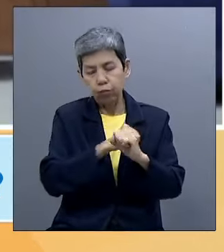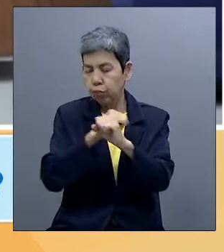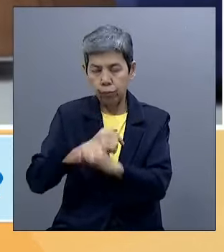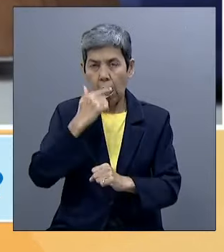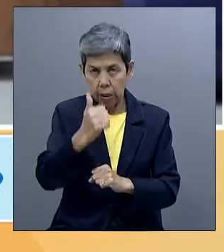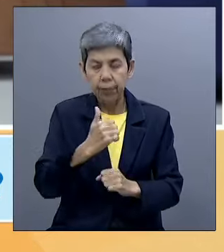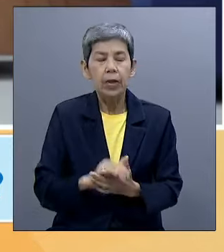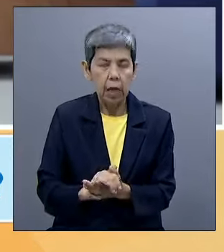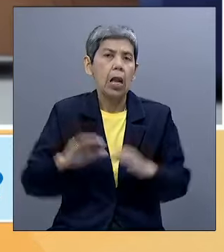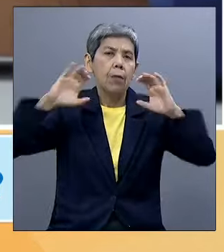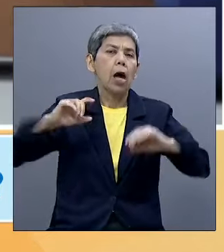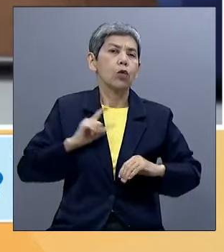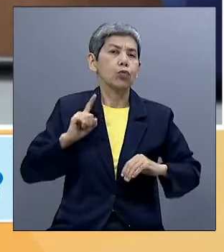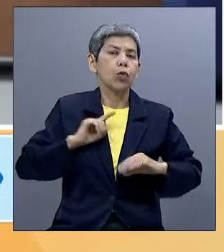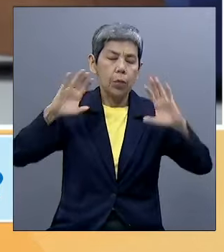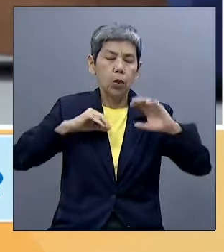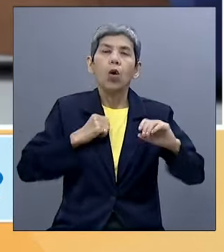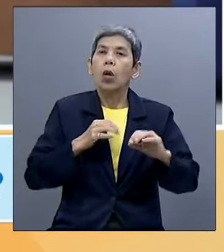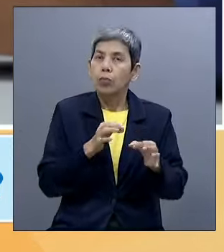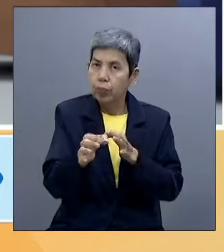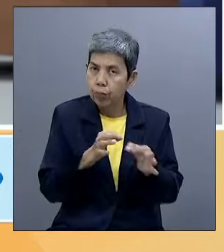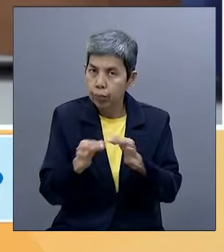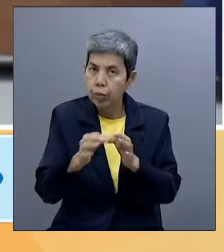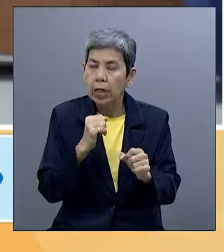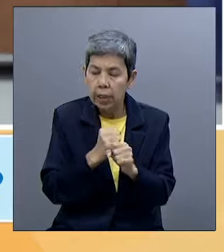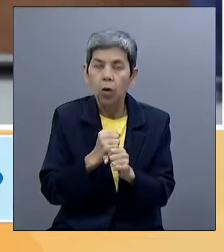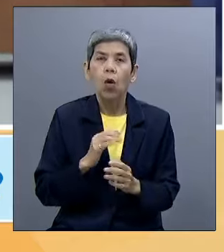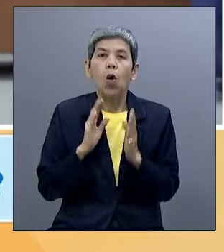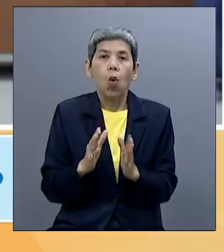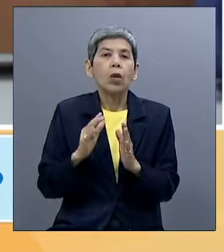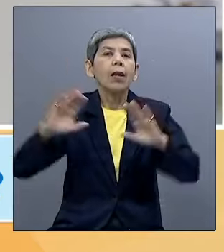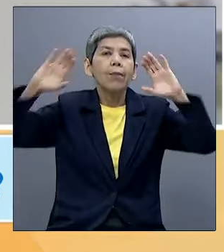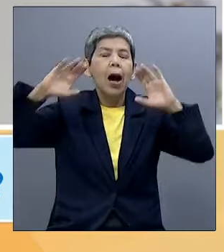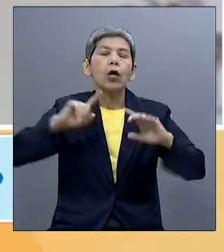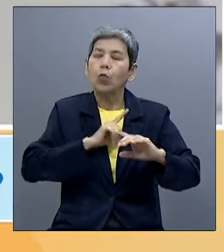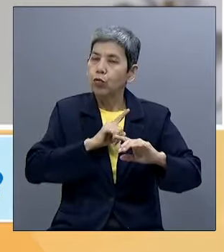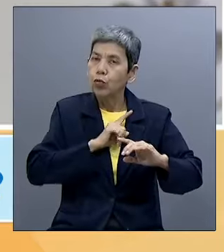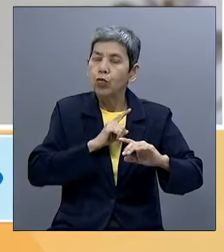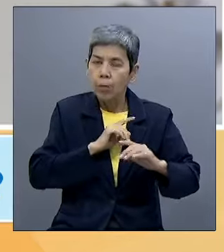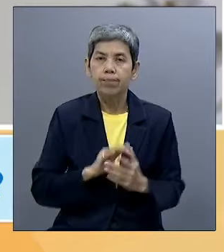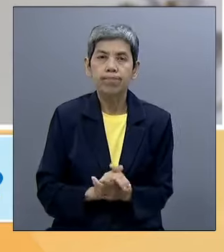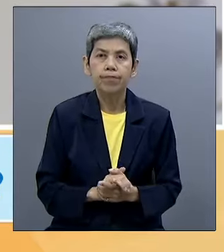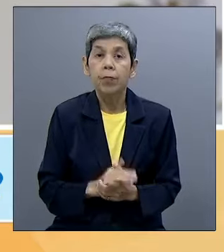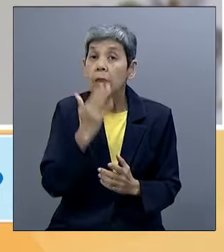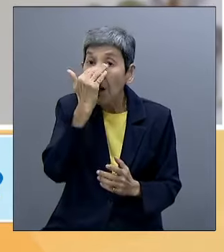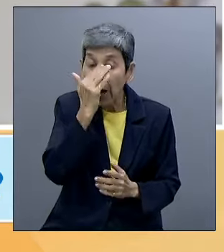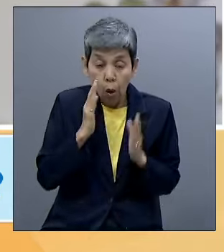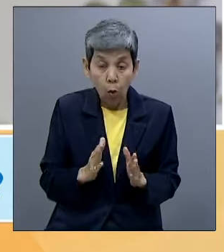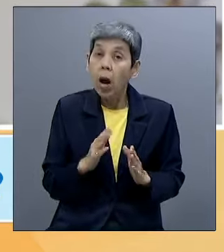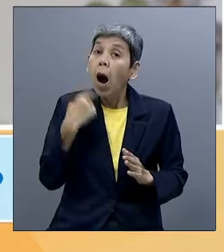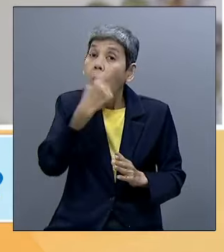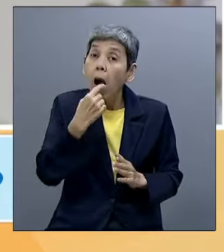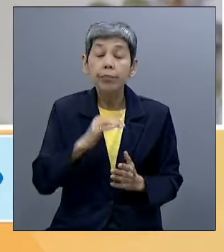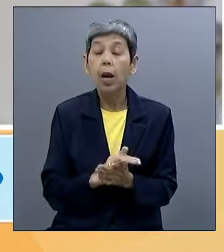อันนี้ต้องทำความเข้าใจแล้วก็ขึ้นอยู่กับการตัดสินใจของทางภาครัฐล้วนๆเลยนะครับเพราะว่าผู้ใช้ก็เ